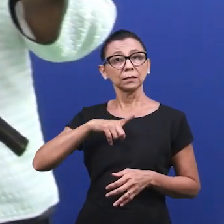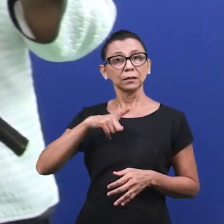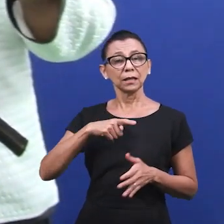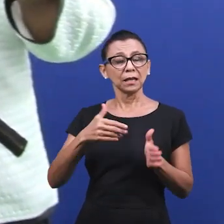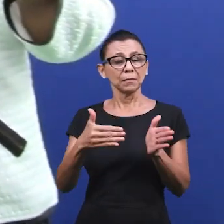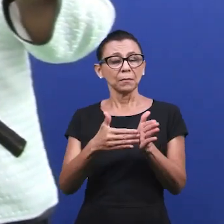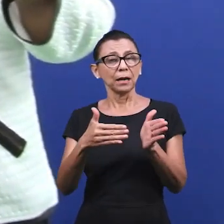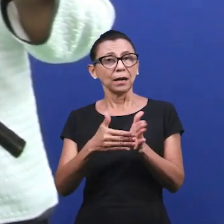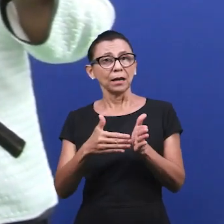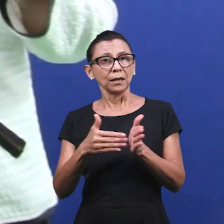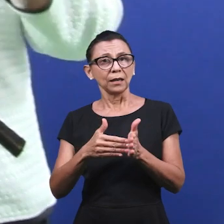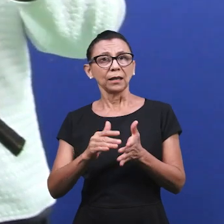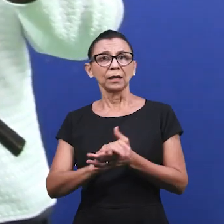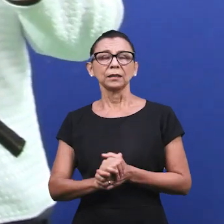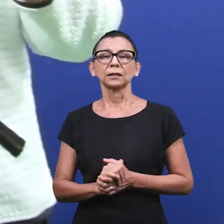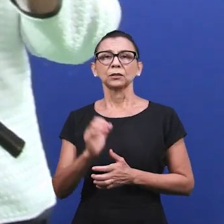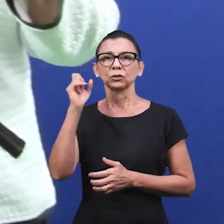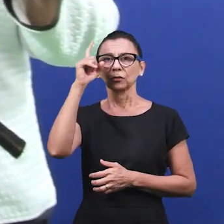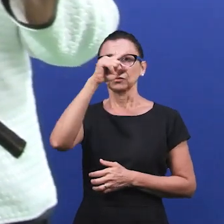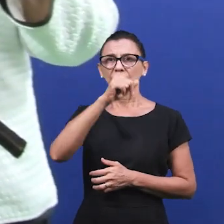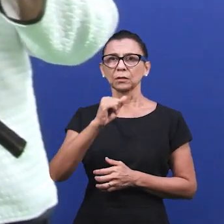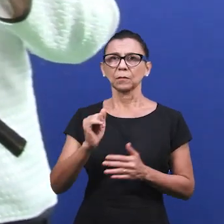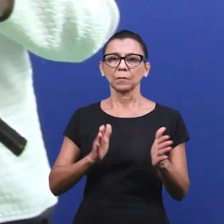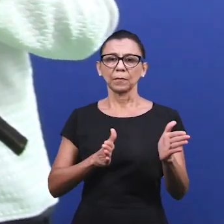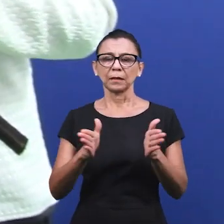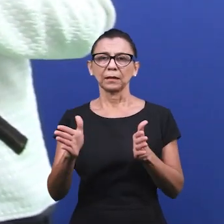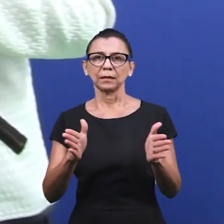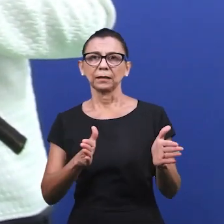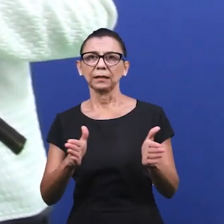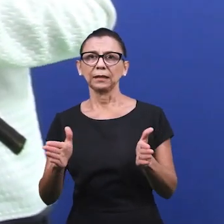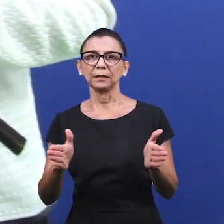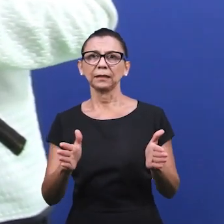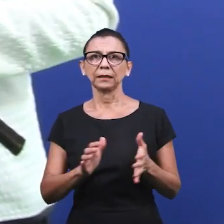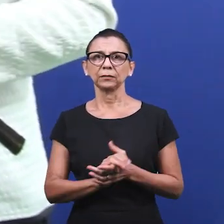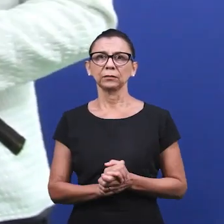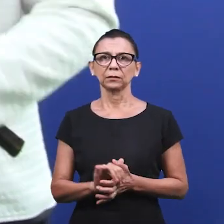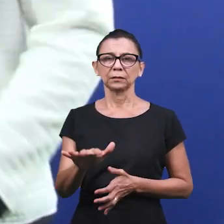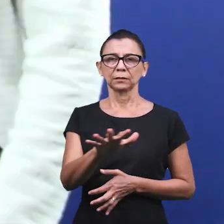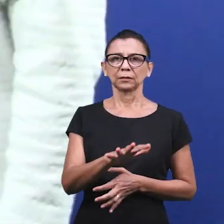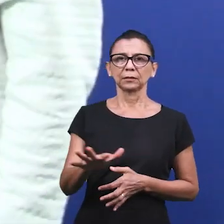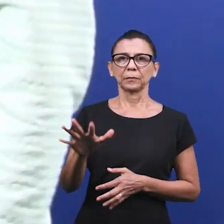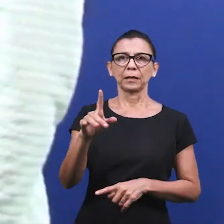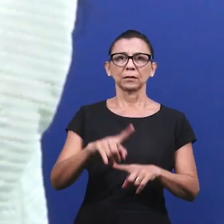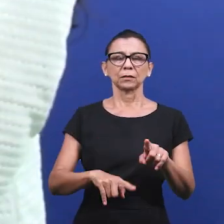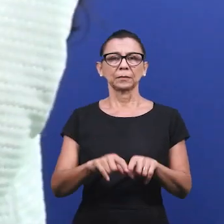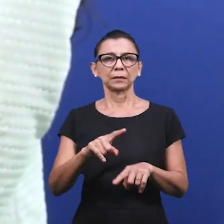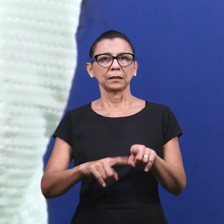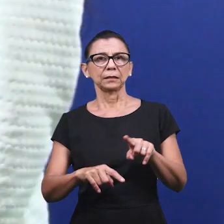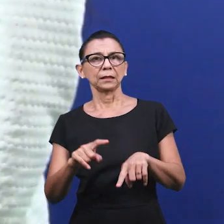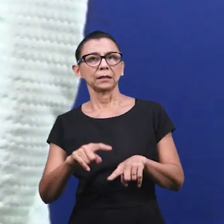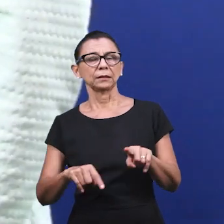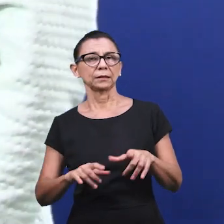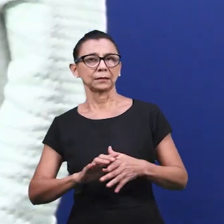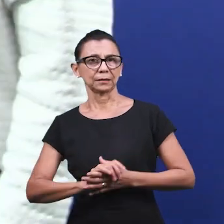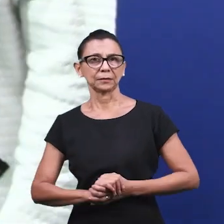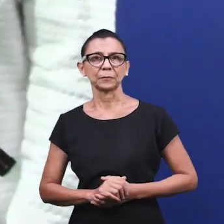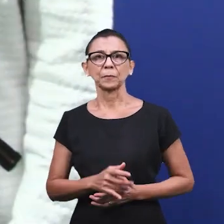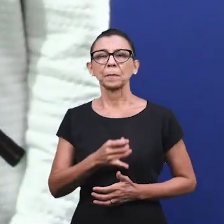que certaines personnes puissent accéder des locaux, des espaces, au matériel. Regardez bien ici.